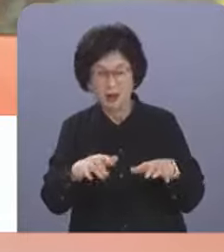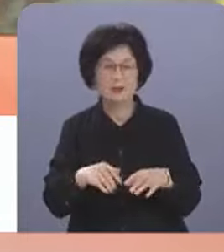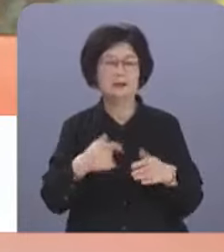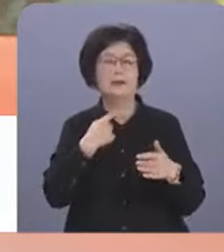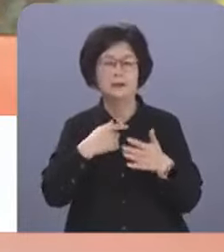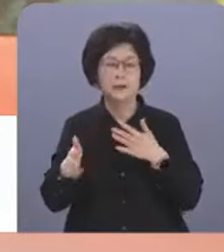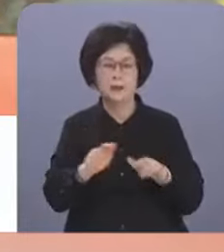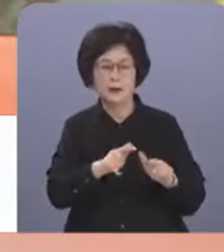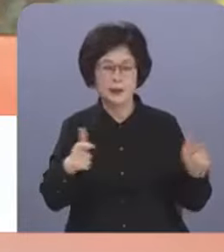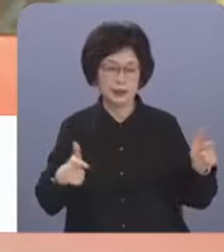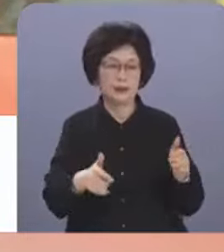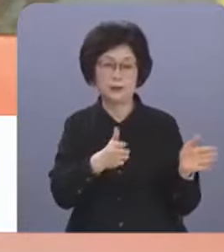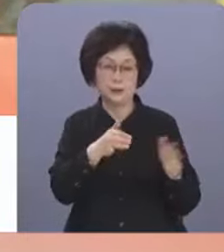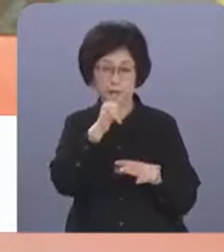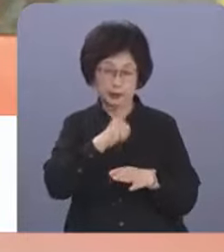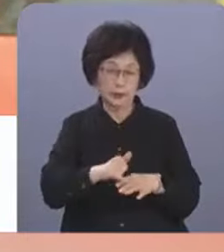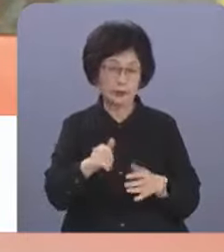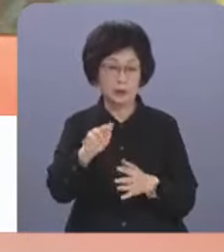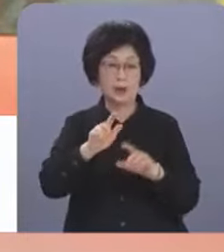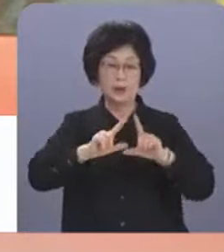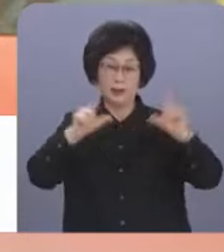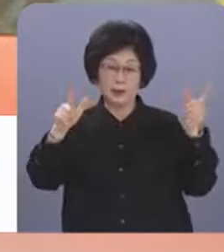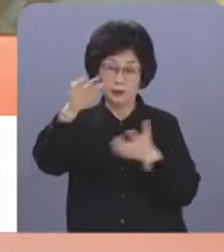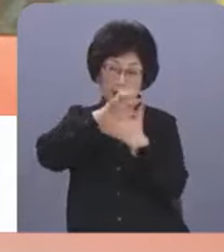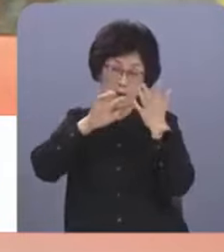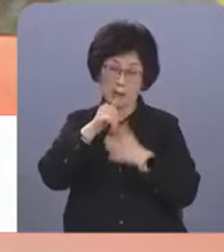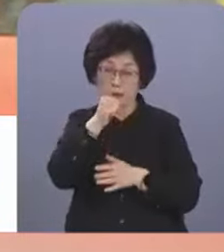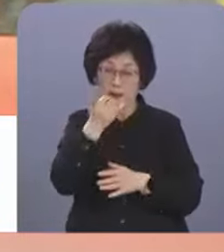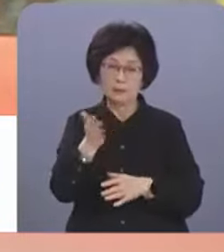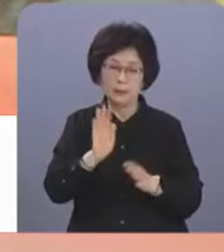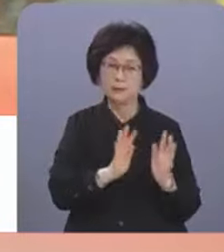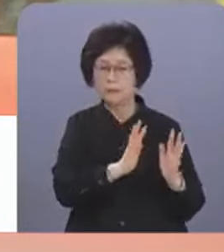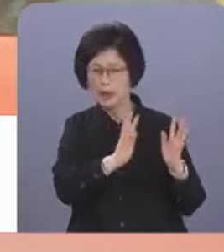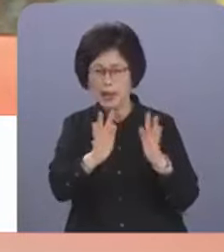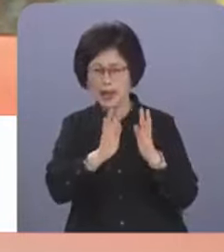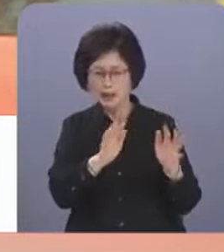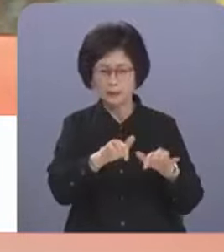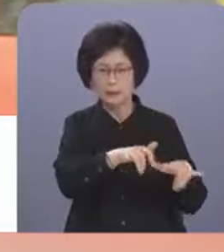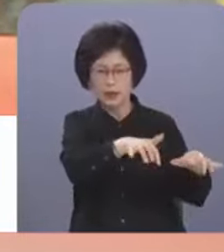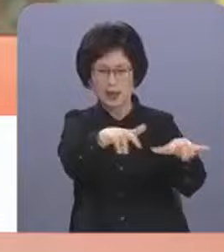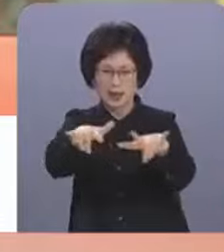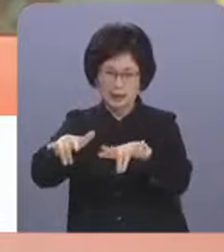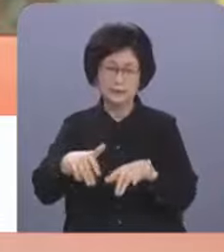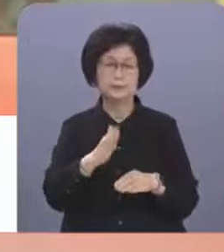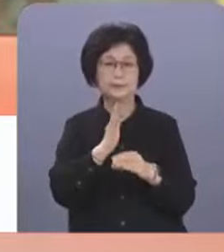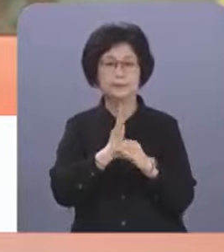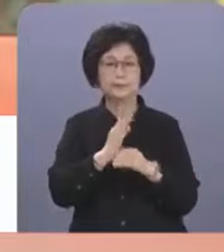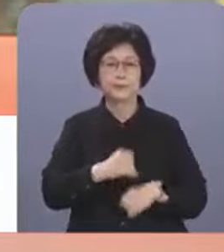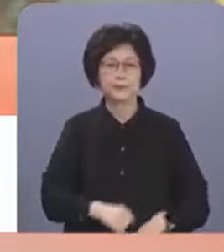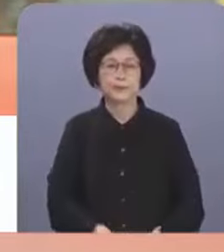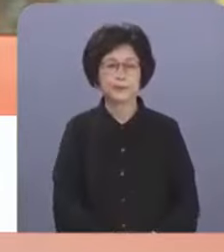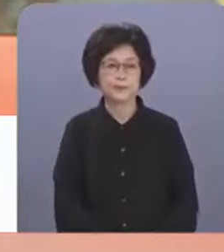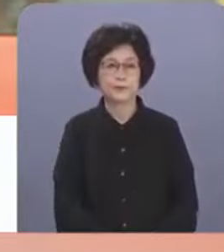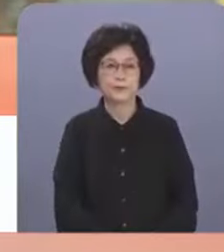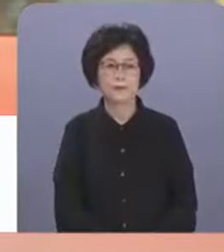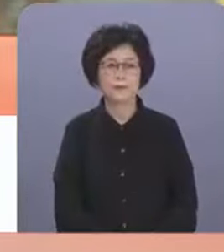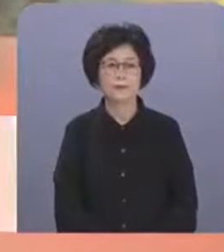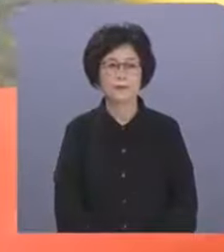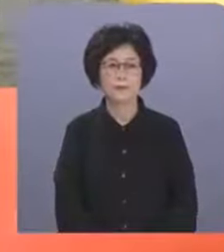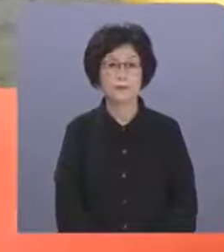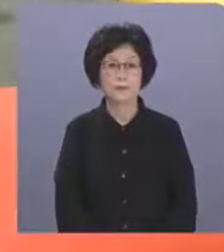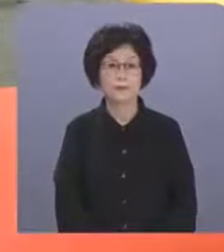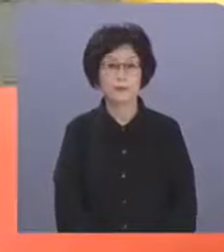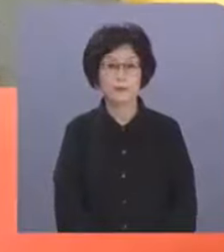즐길거리가 마련됐는데요. 궂은 날씨 속에서도 시민들의 발걸음은 이어졌습니다. 보도에 김은옥 기자입니다.